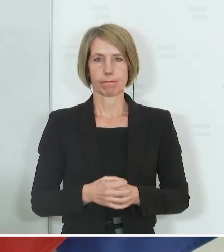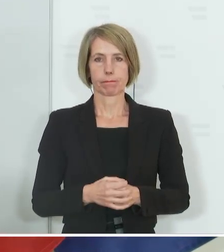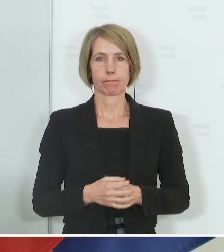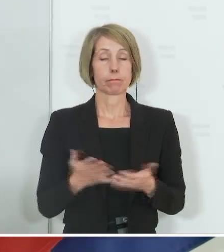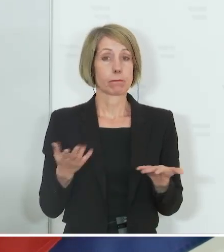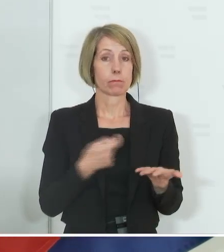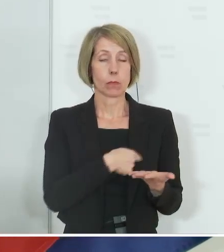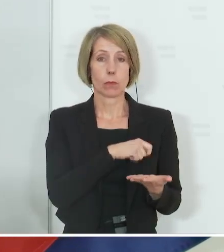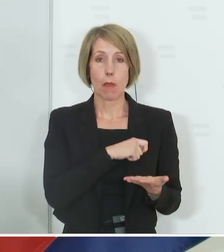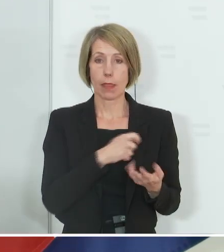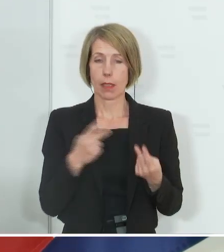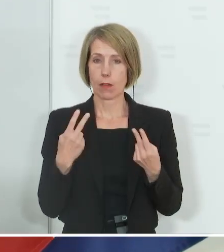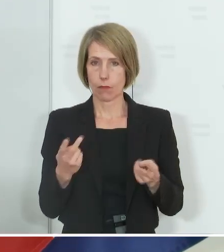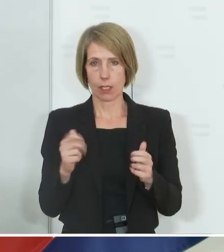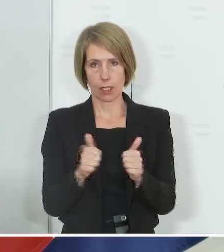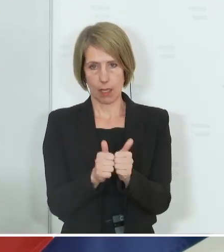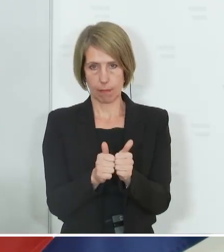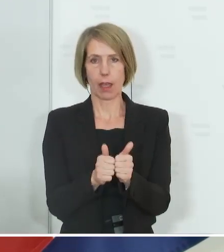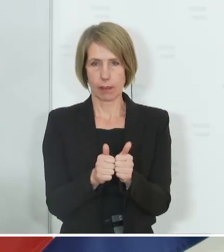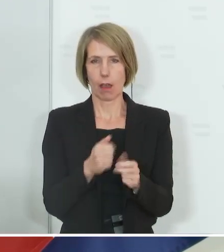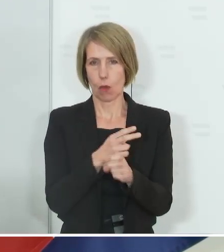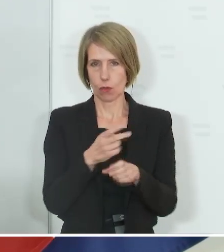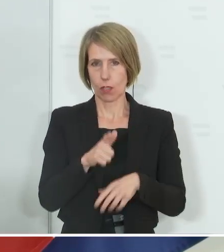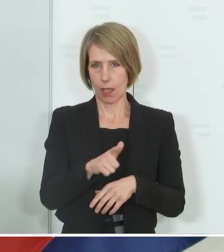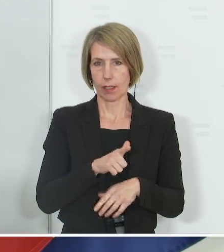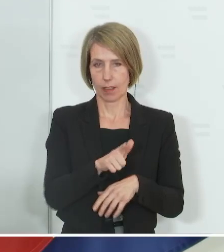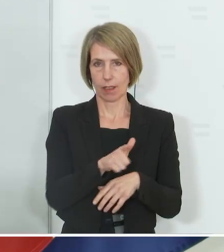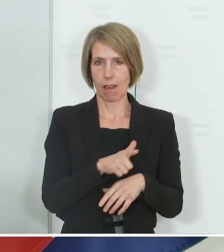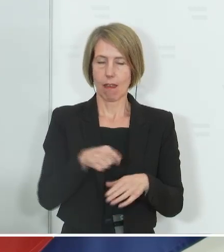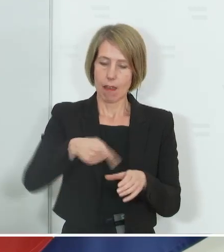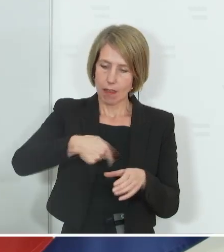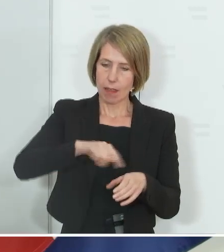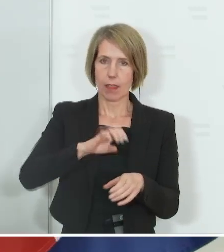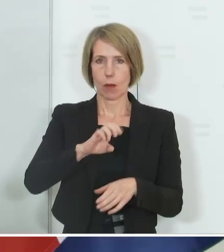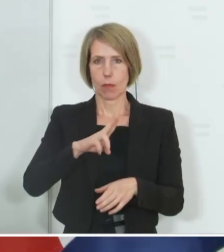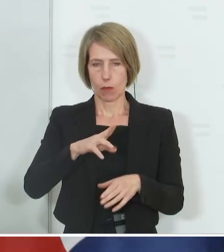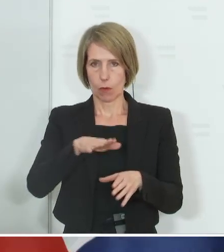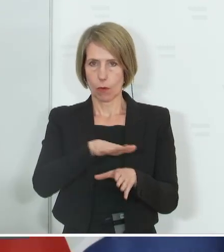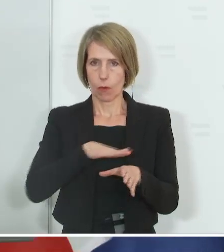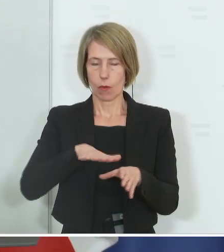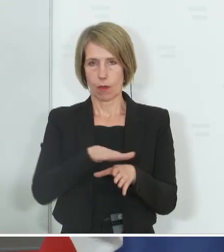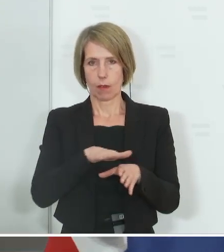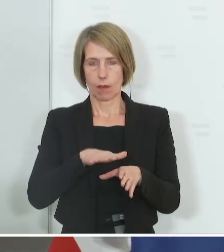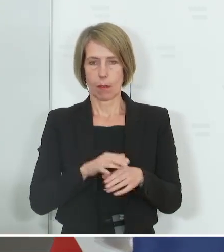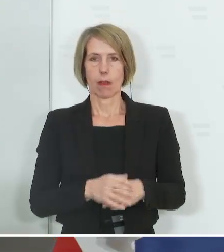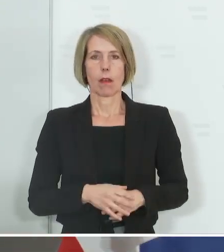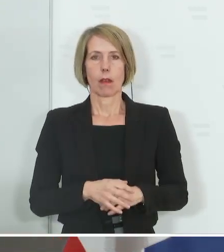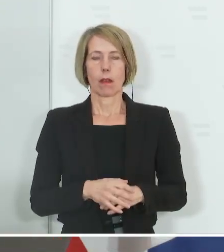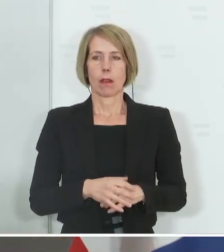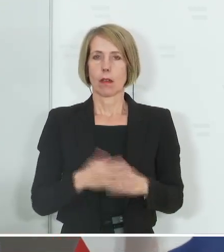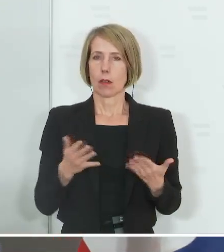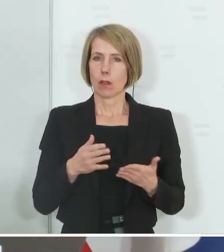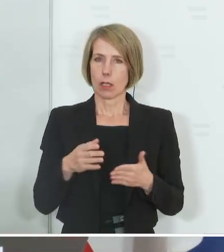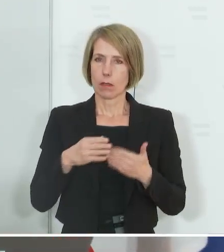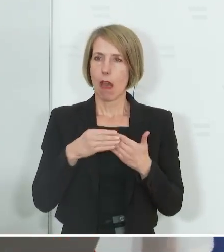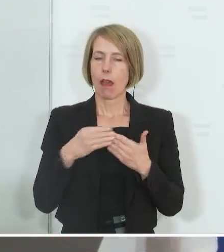Spanien ist ein wichtiger Partner für Österreich, gerade auch innerhalb der Europäischen Union, wenn es darum geht, erstens seine Expertise zur